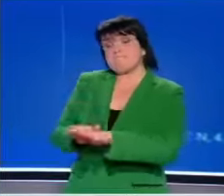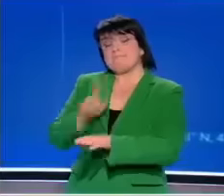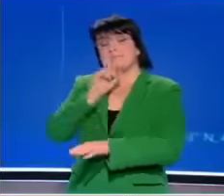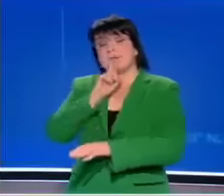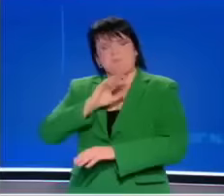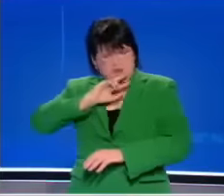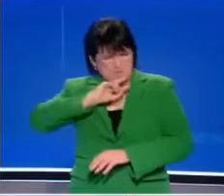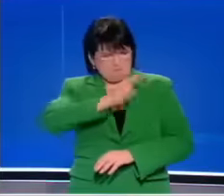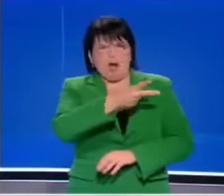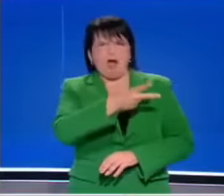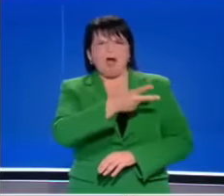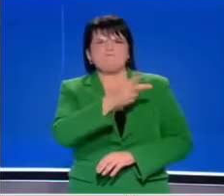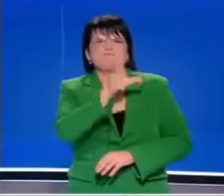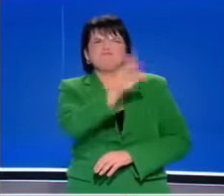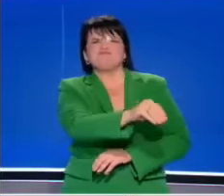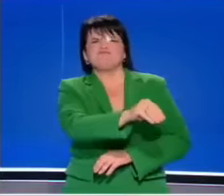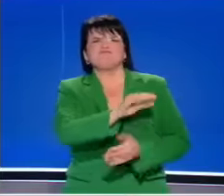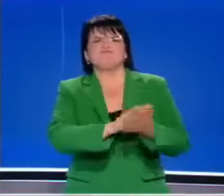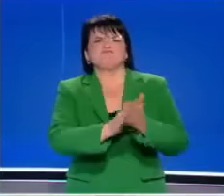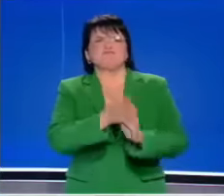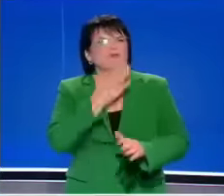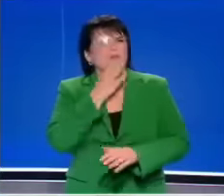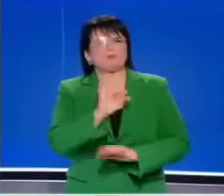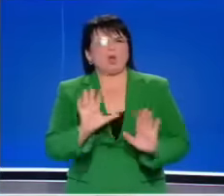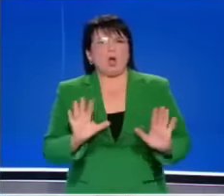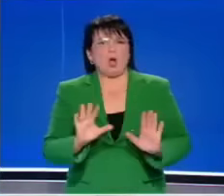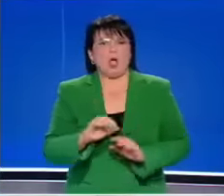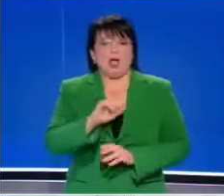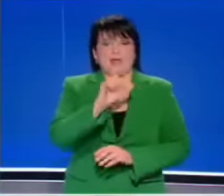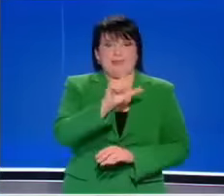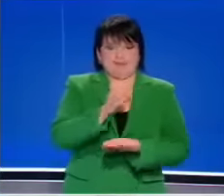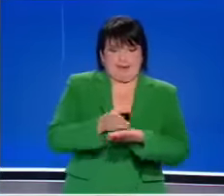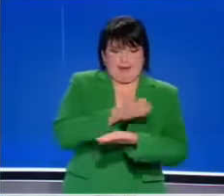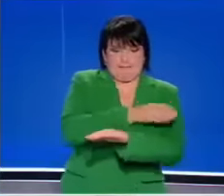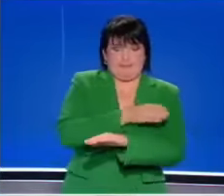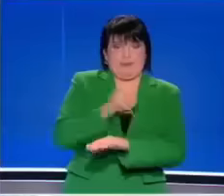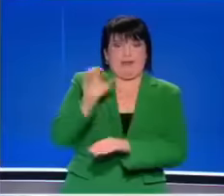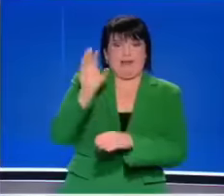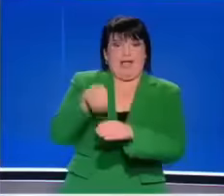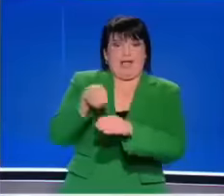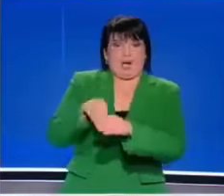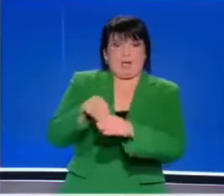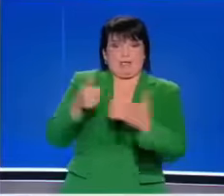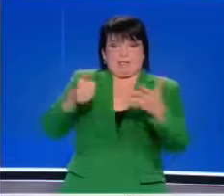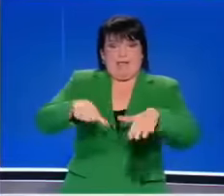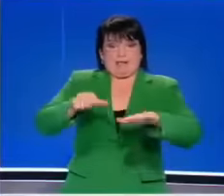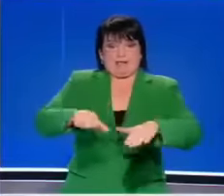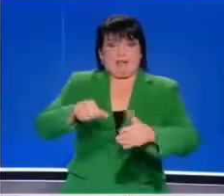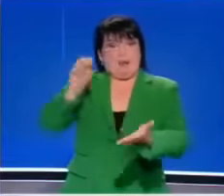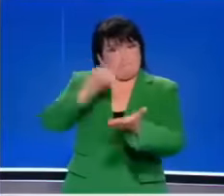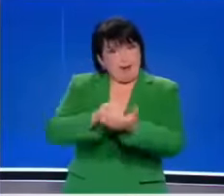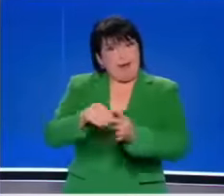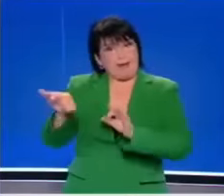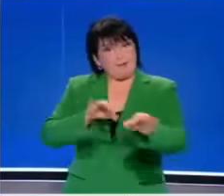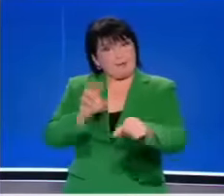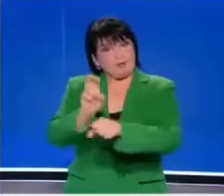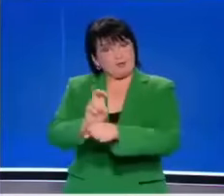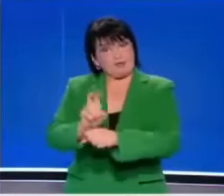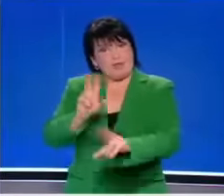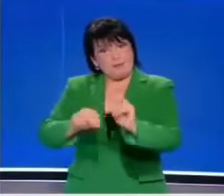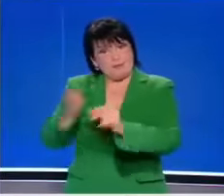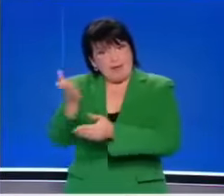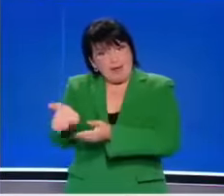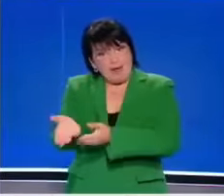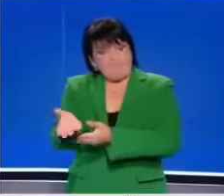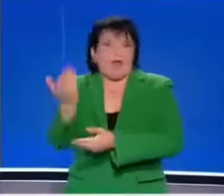τους αποστομώσει και θα έχε τελειώσει η συζήτηση δεν θα μασταν τώρα δευτέρα πριν τις εκλογές που τι έχουμε σε 6ι μέρες να μιλάμε πάλι για το δικό σας ποθε νέσκες θα